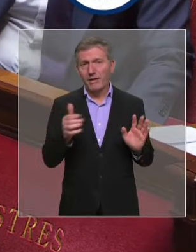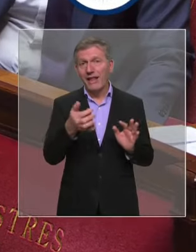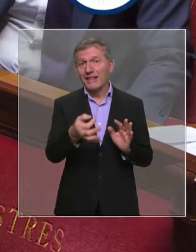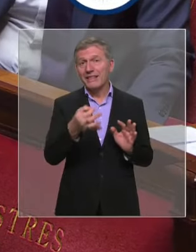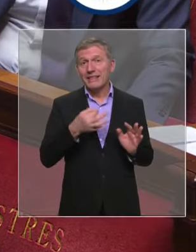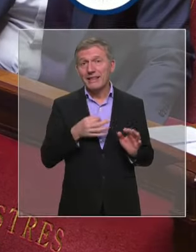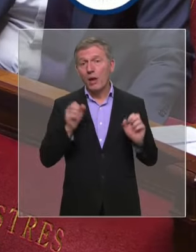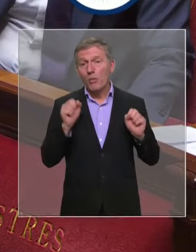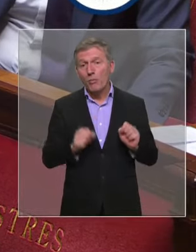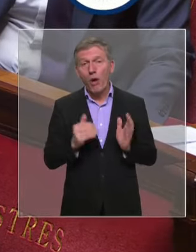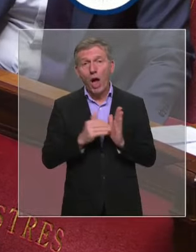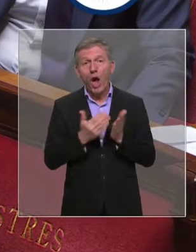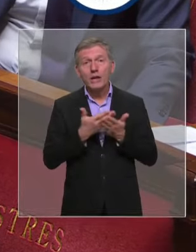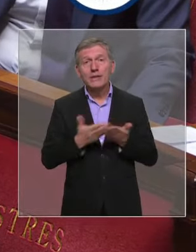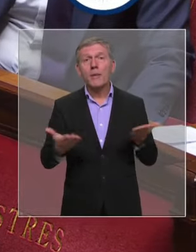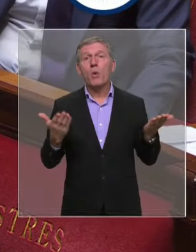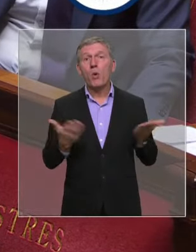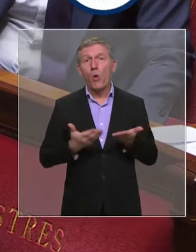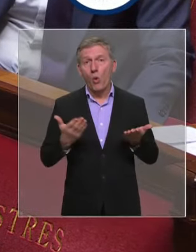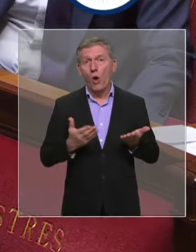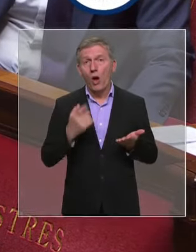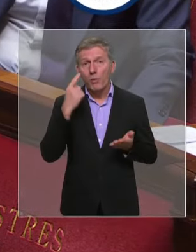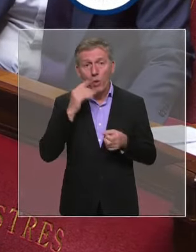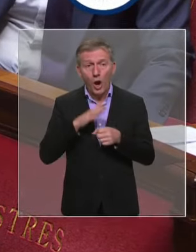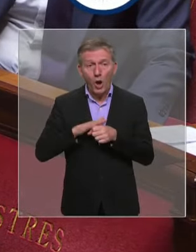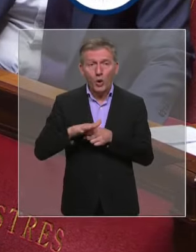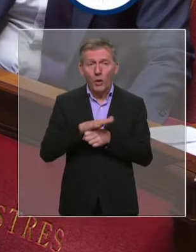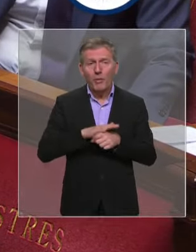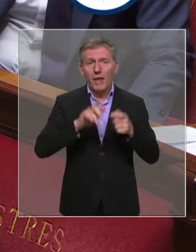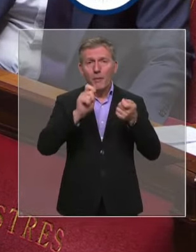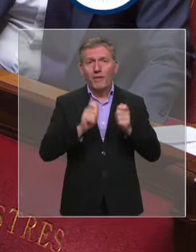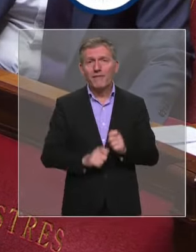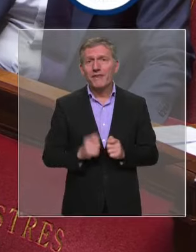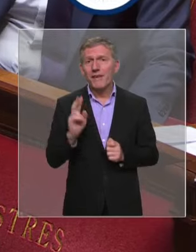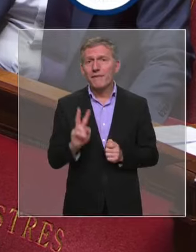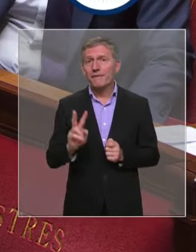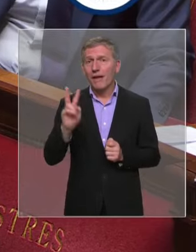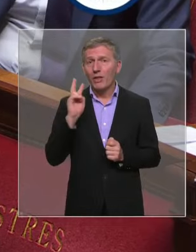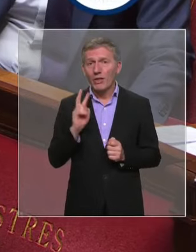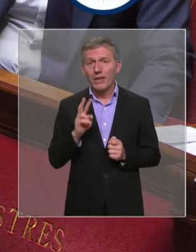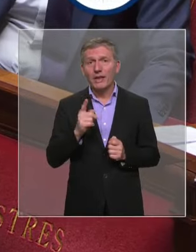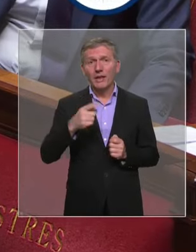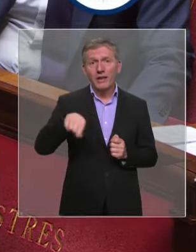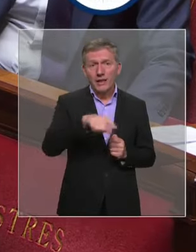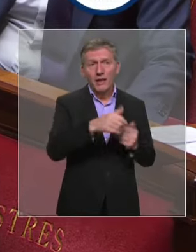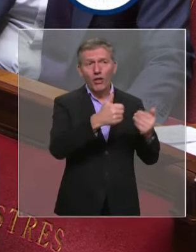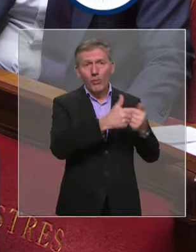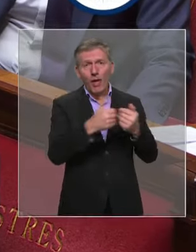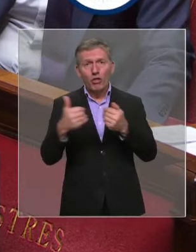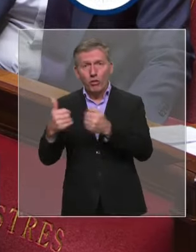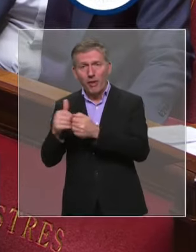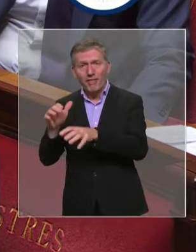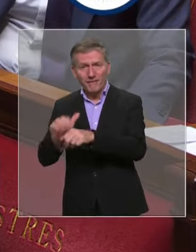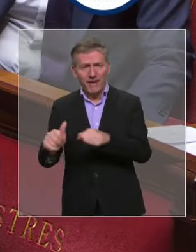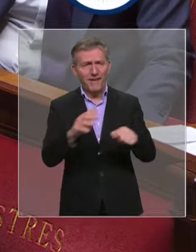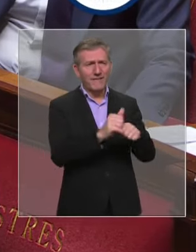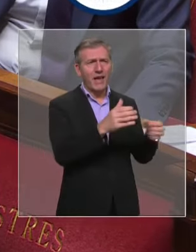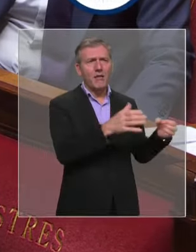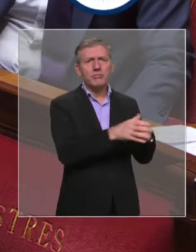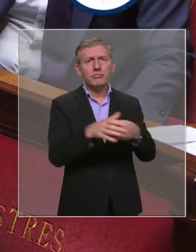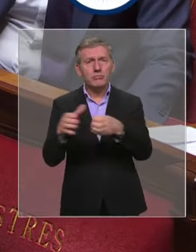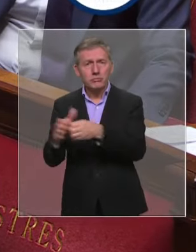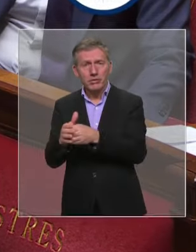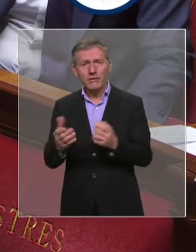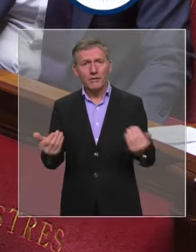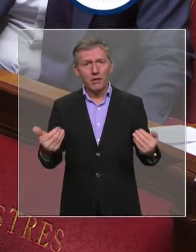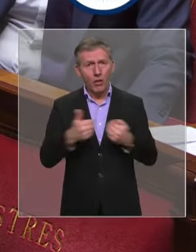ce que nous pouvons encore simplifier, parce que l'intégralité de ce qui a été modifié vendredi, c'est ce que la CAPEB et la FFB nous ont demandé, en faisant